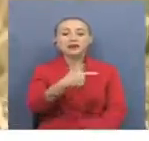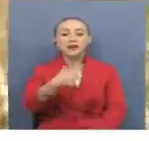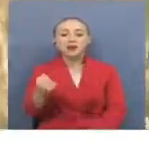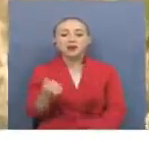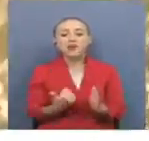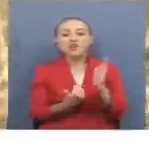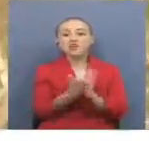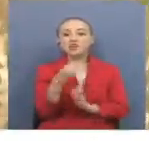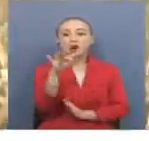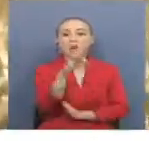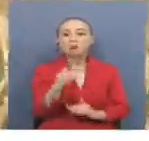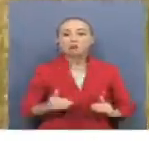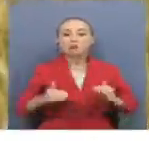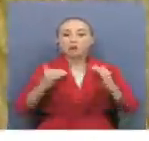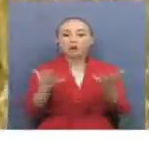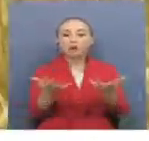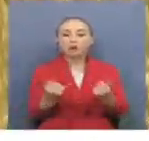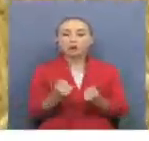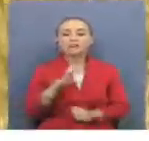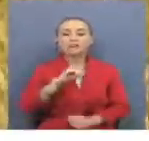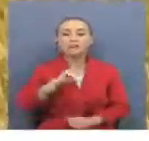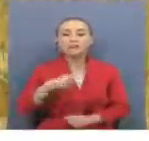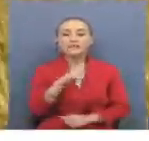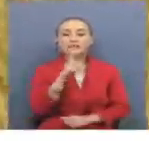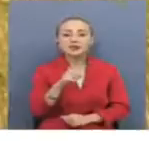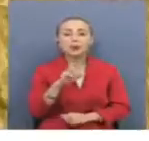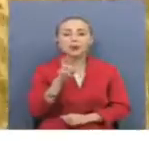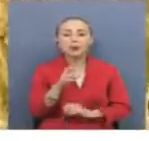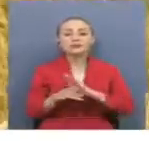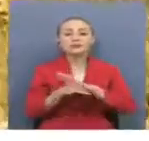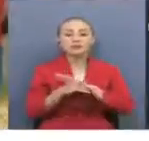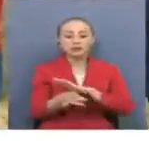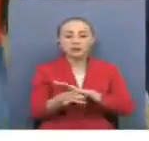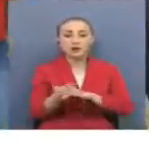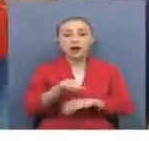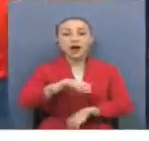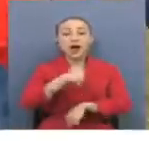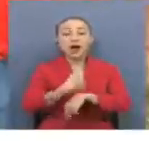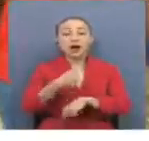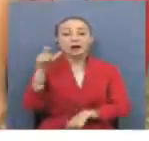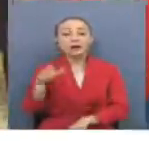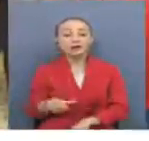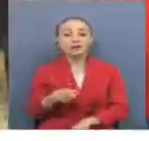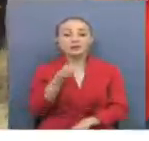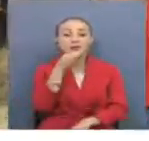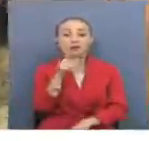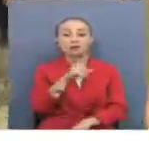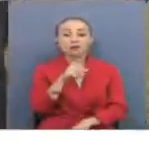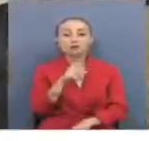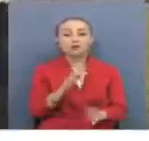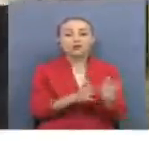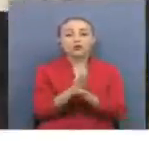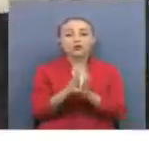мен Атбасарда 15 шамасында болмақ. Аймақ әкімі бұл ретте алтын астықты сырап қылмай жинап алғаннан кейін ғана сараптап, саралау қажет екендігін